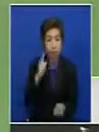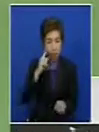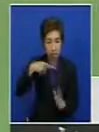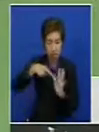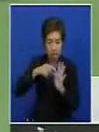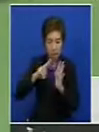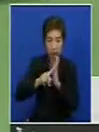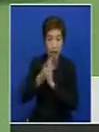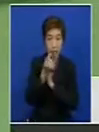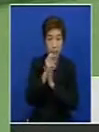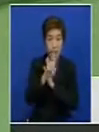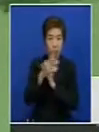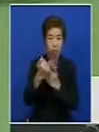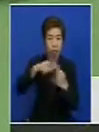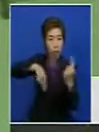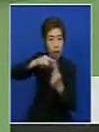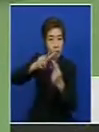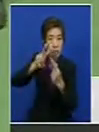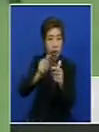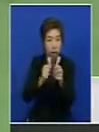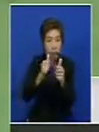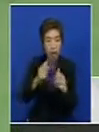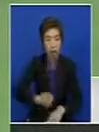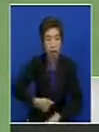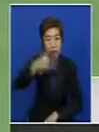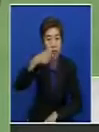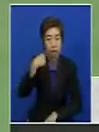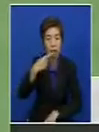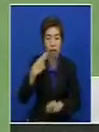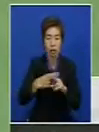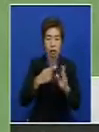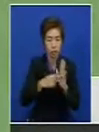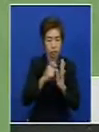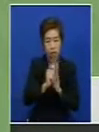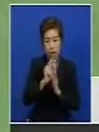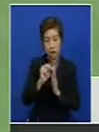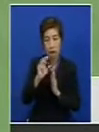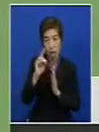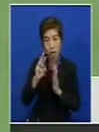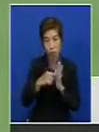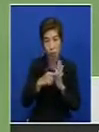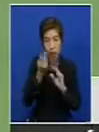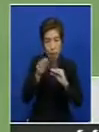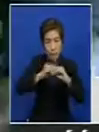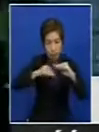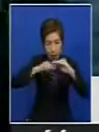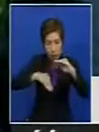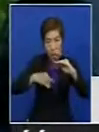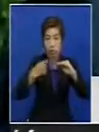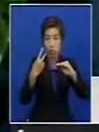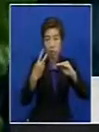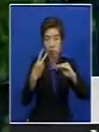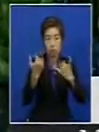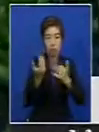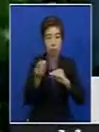แข่งขันในรอบที่2ครับปรากฏว่าผู้นำนั้นตกเป็นของโปรเจ้าถิ่นอย่างแอนดูลูปเก็บเพิ่มมาอีก1อันเดอร์พาร์รวม2วันส